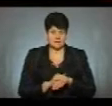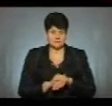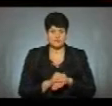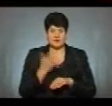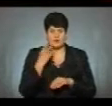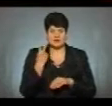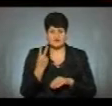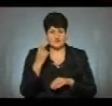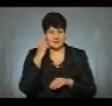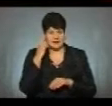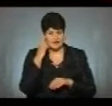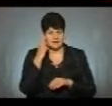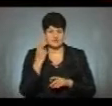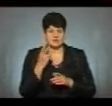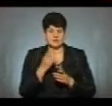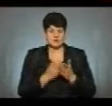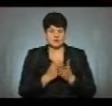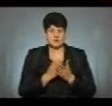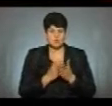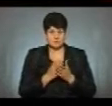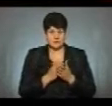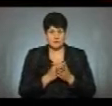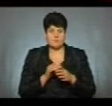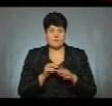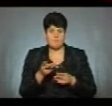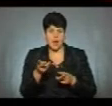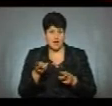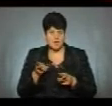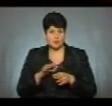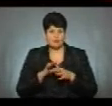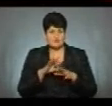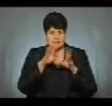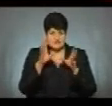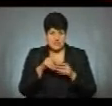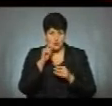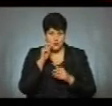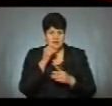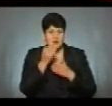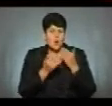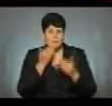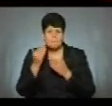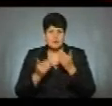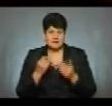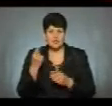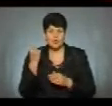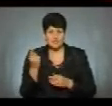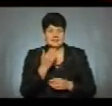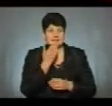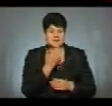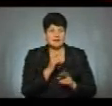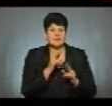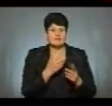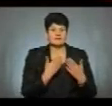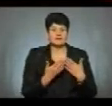дві київські соціологічні служби паралельно проводили загальноукраїнське опитування, але одні запитали, як